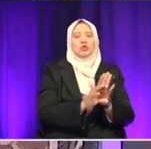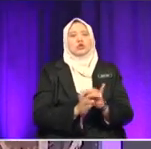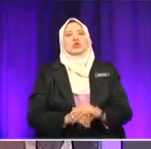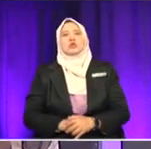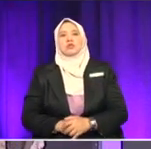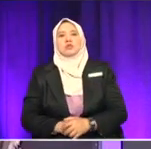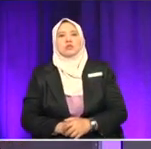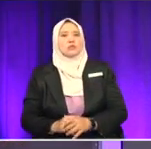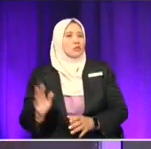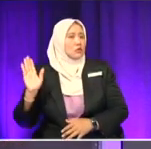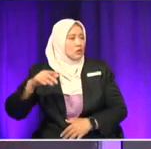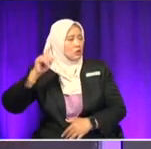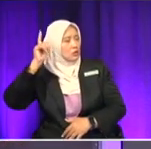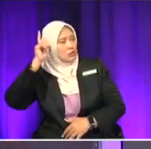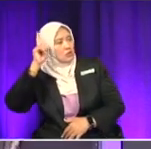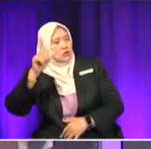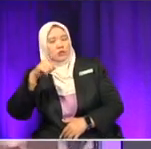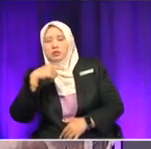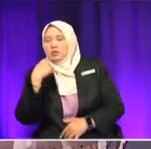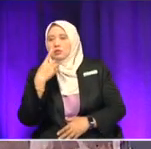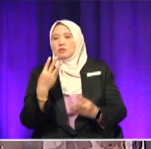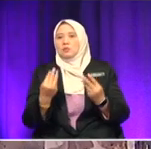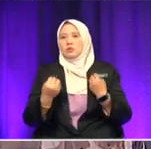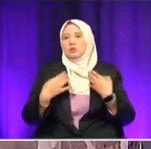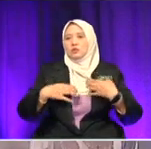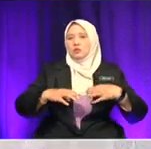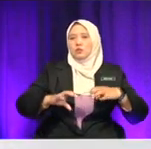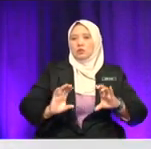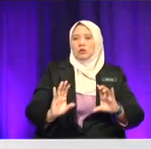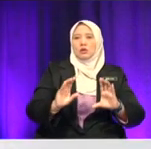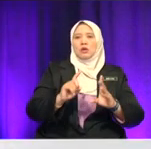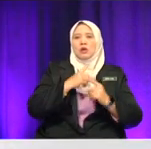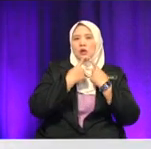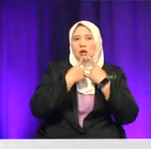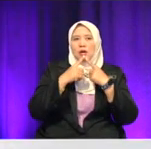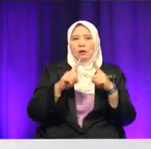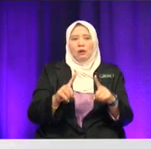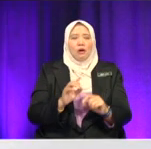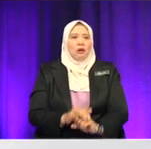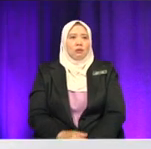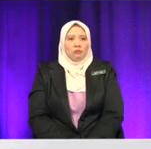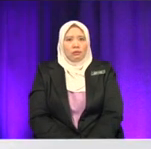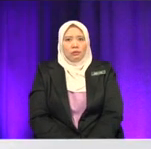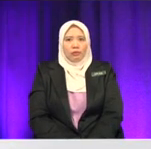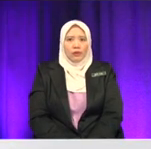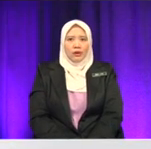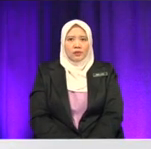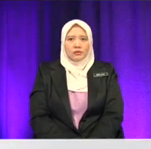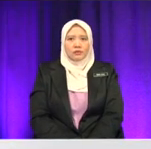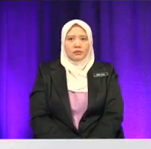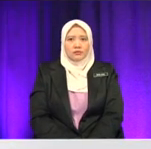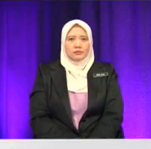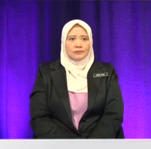Okey, mari kita lihat siapa nak cuba jawab soalan ini. Saya nak cuba, cikgu. Okey, Rashdan. Dipersilakan, Rashdan.